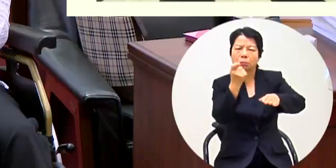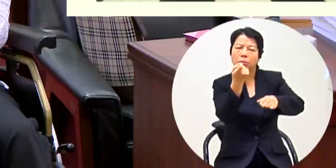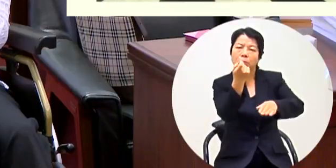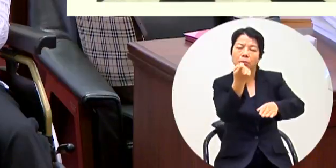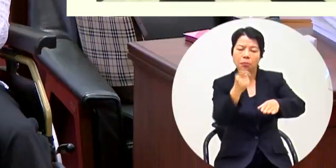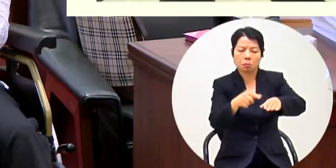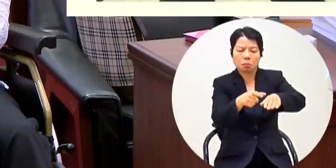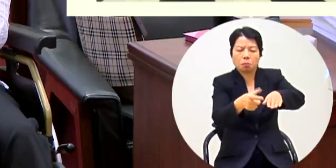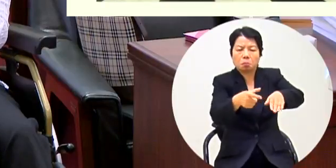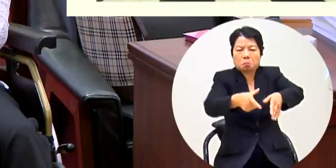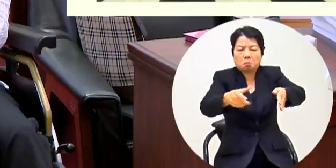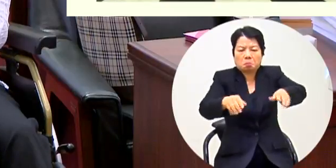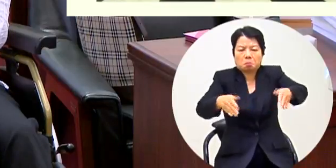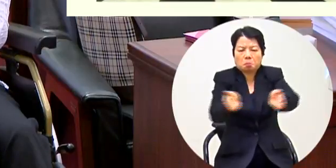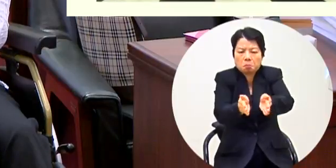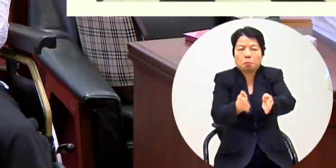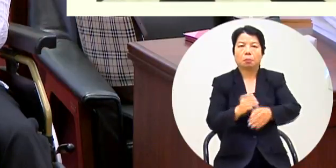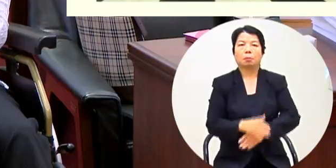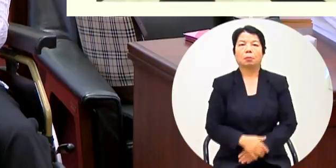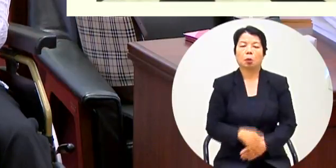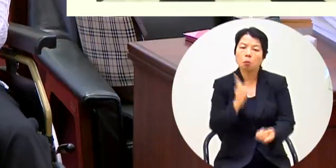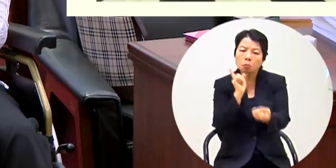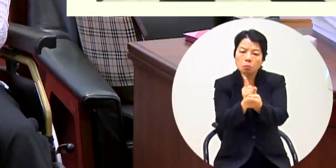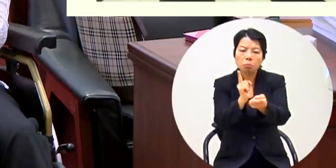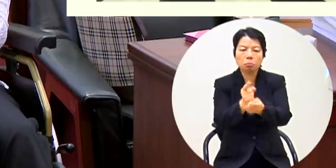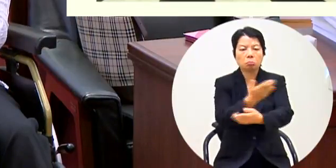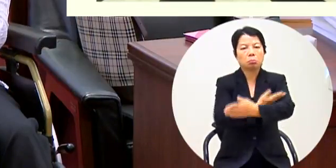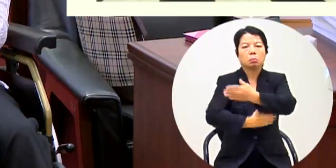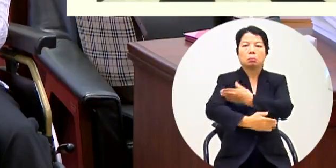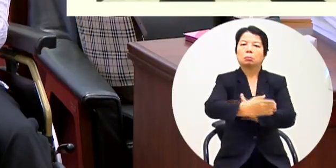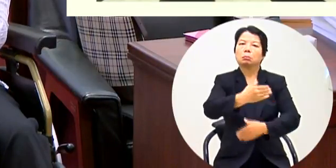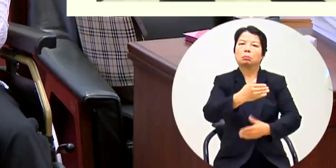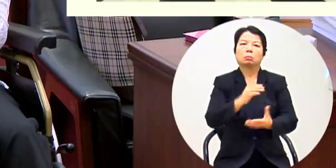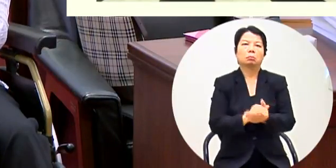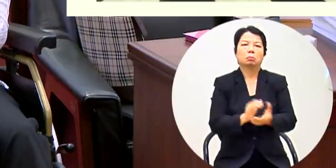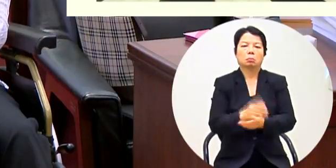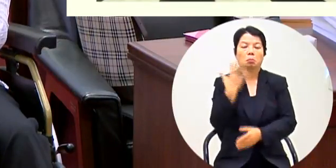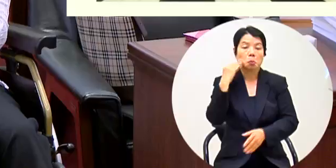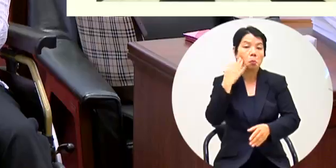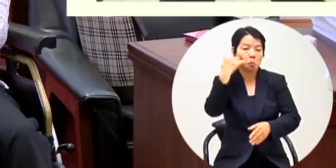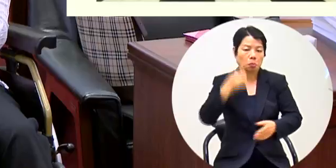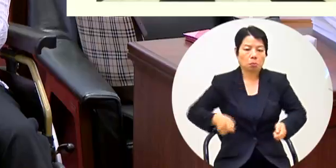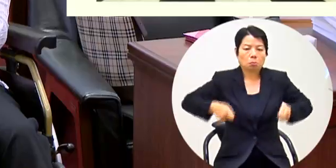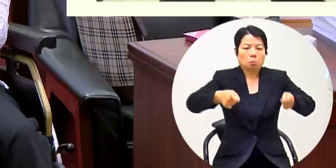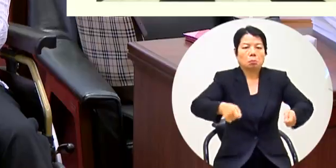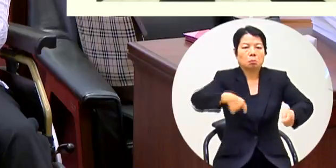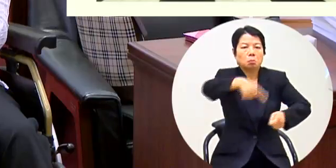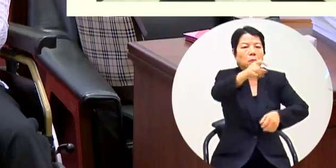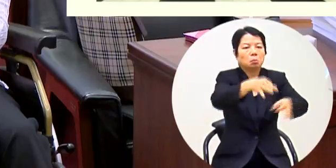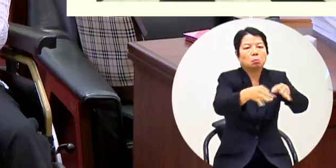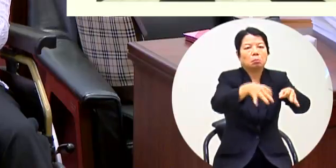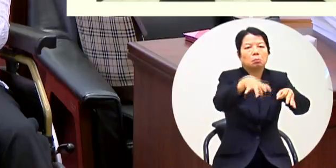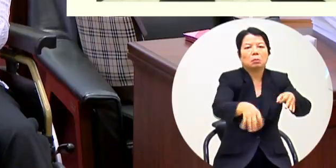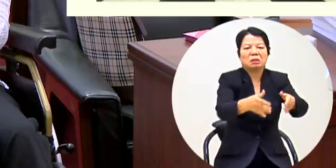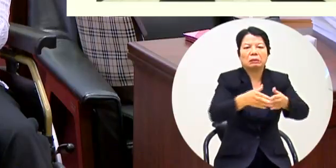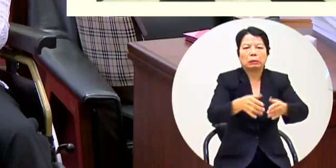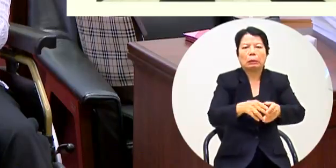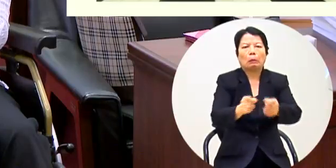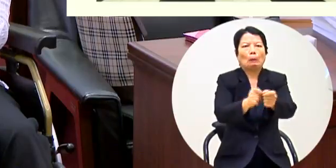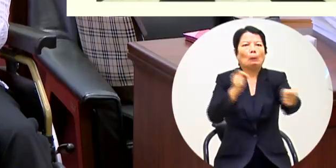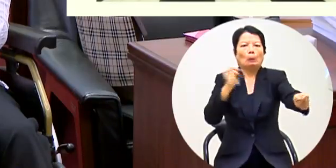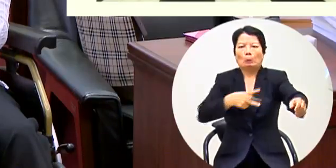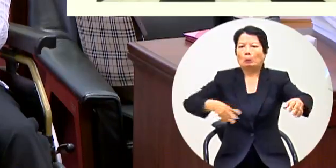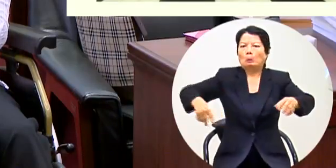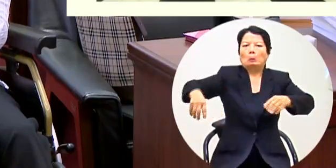个身心障碍者，他要坐着轮椅到某一个店家，也许他要绕很远才能够上到那个斜坡道，或甚至